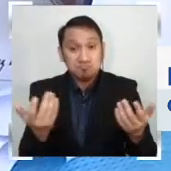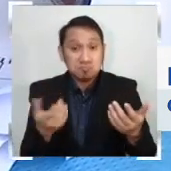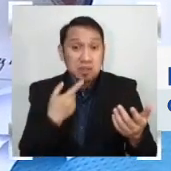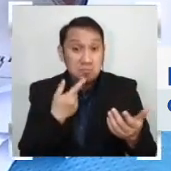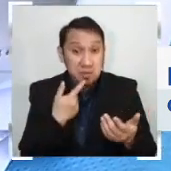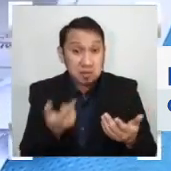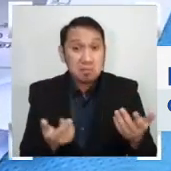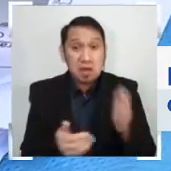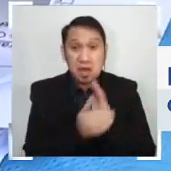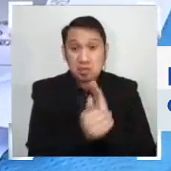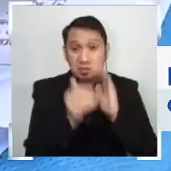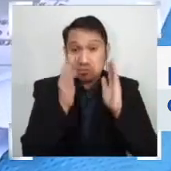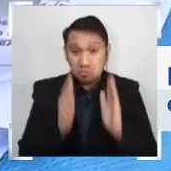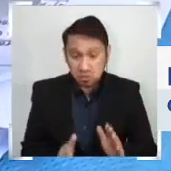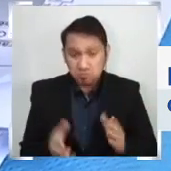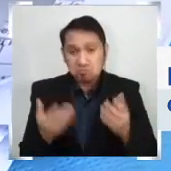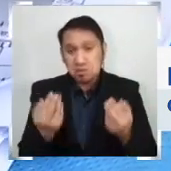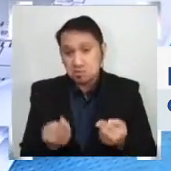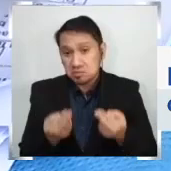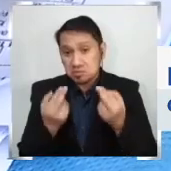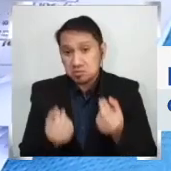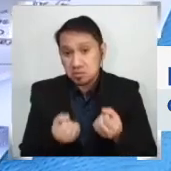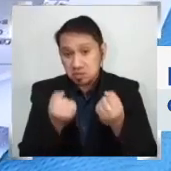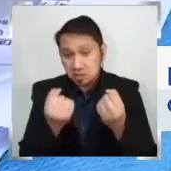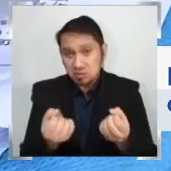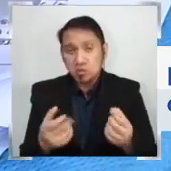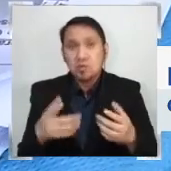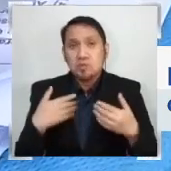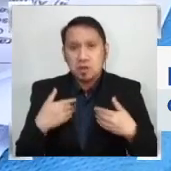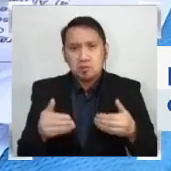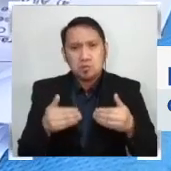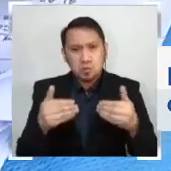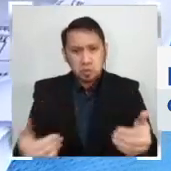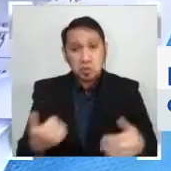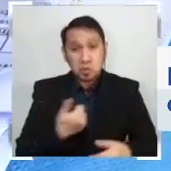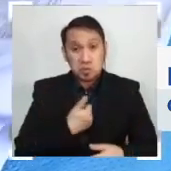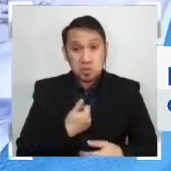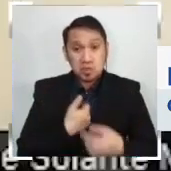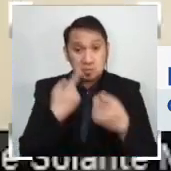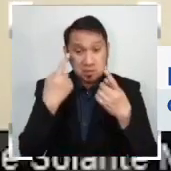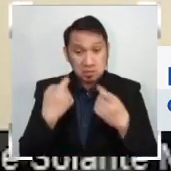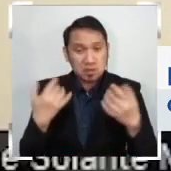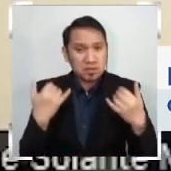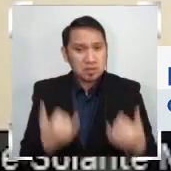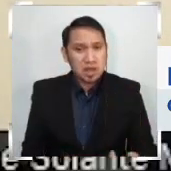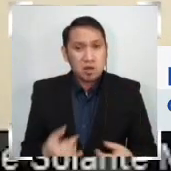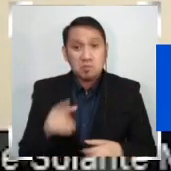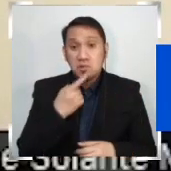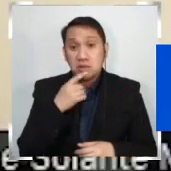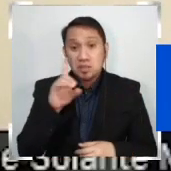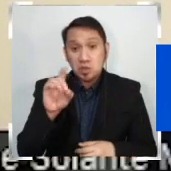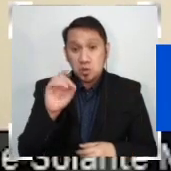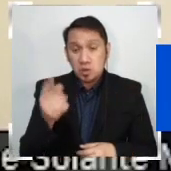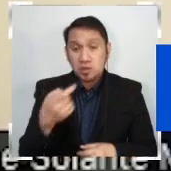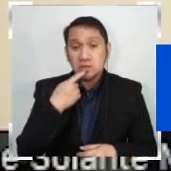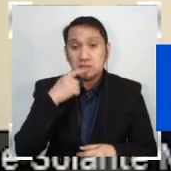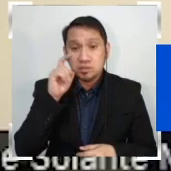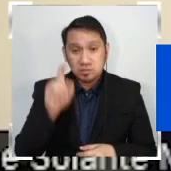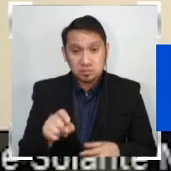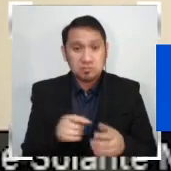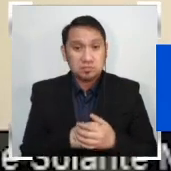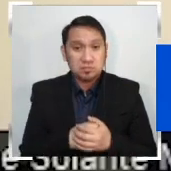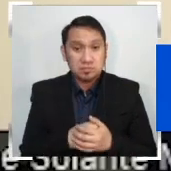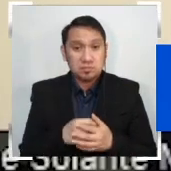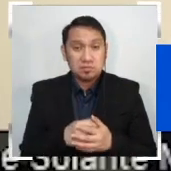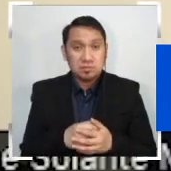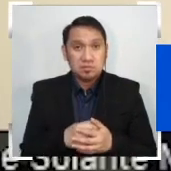isulong ng gobyerno ang self-testing, bagay na inutos na raw ng DOH sa FDA. The advantage there is that if you are symptomatic